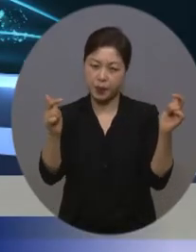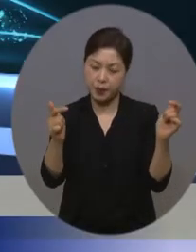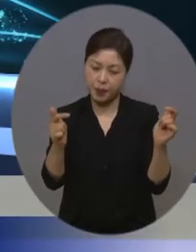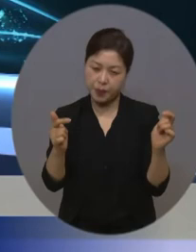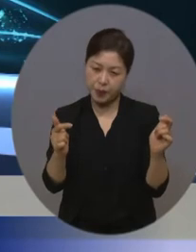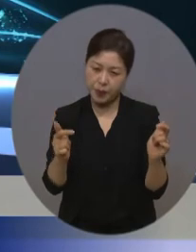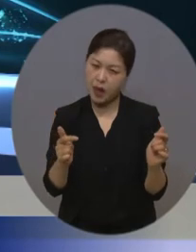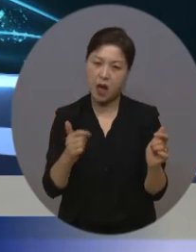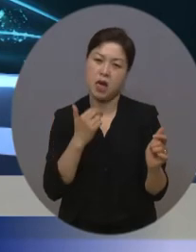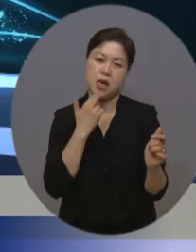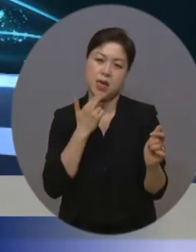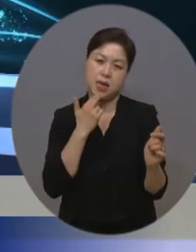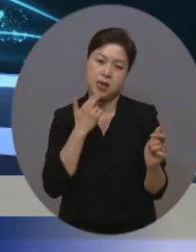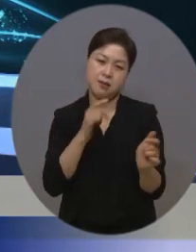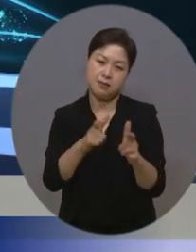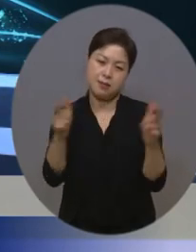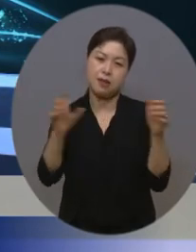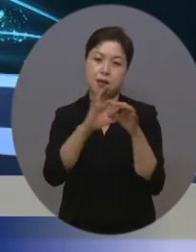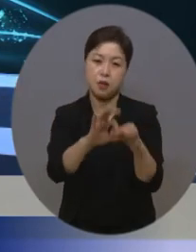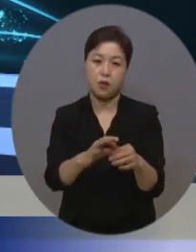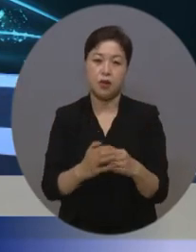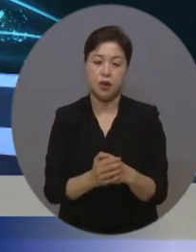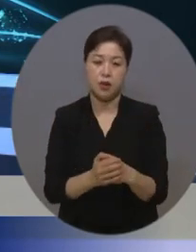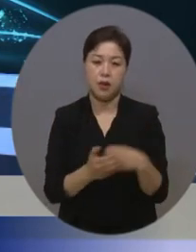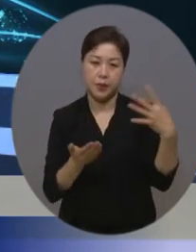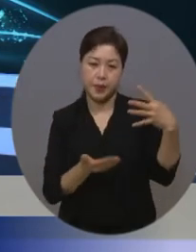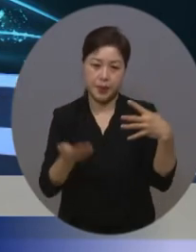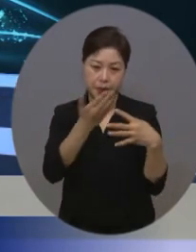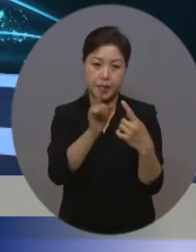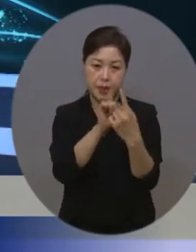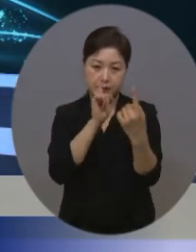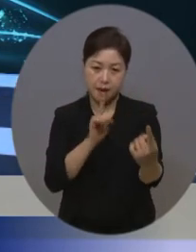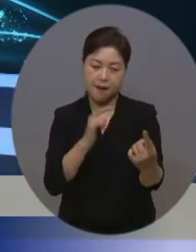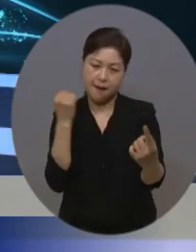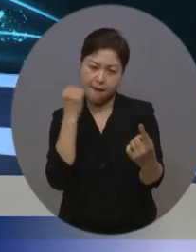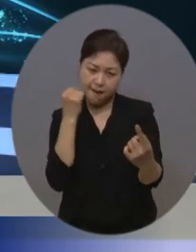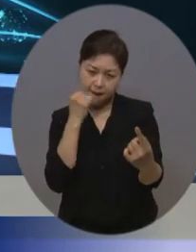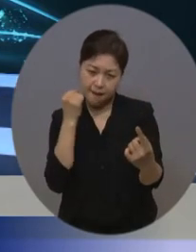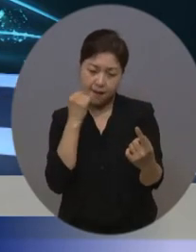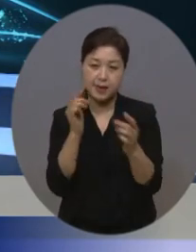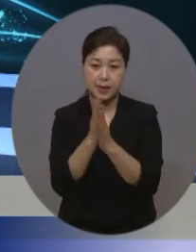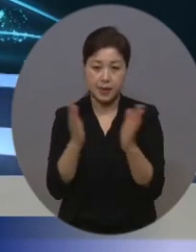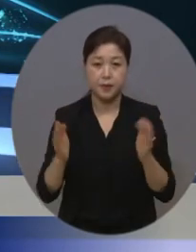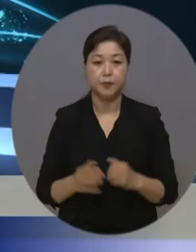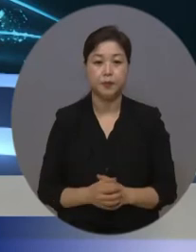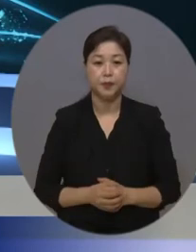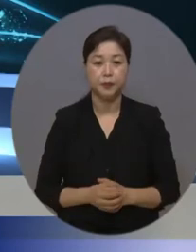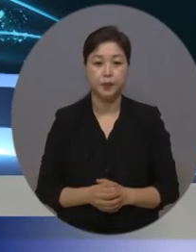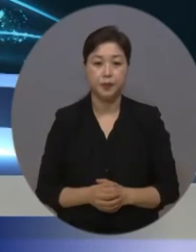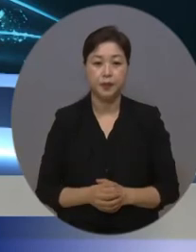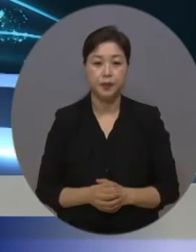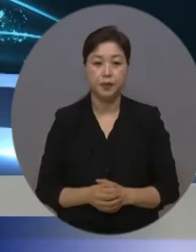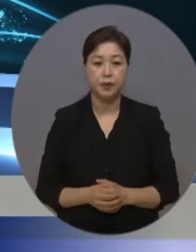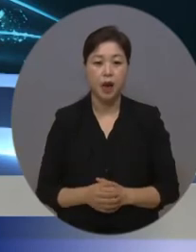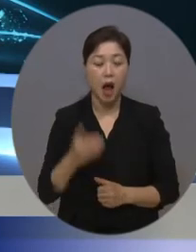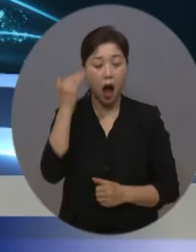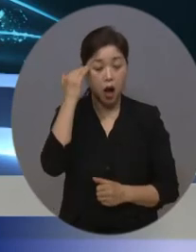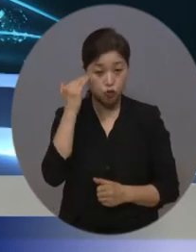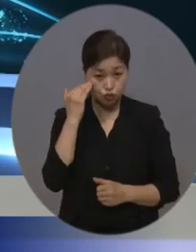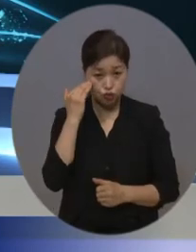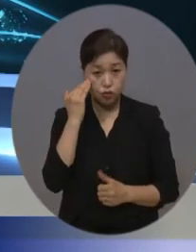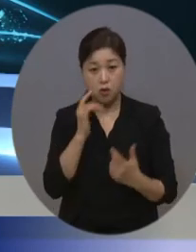기미를 보이지 않고 있습니다. 이에 4단계 거리두기라는 고강도 방역조치가 시행됐는데요. 우리나라뿐만